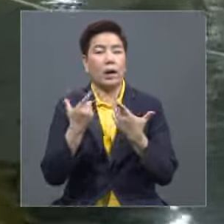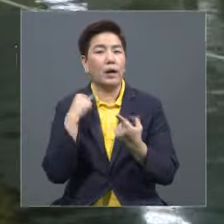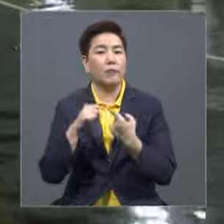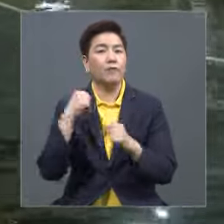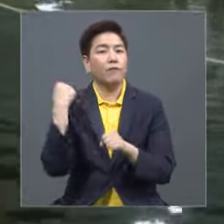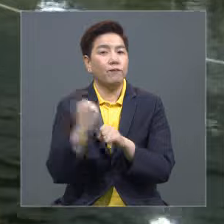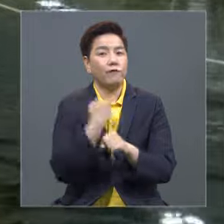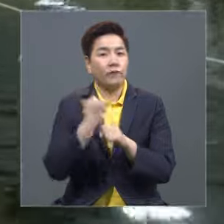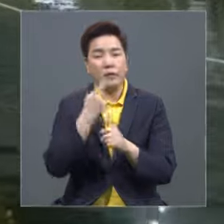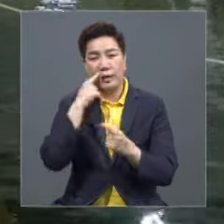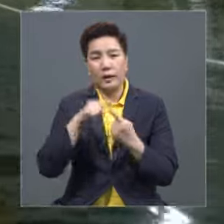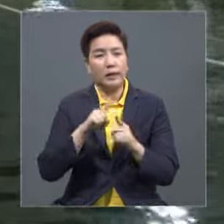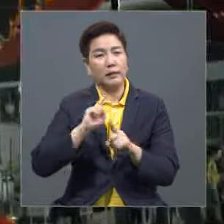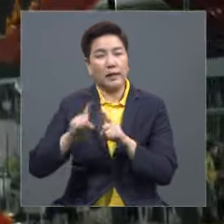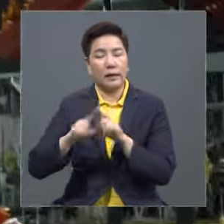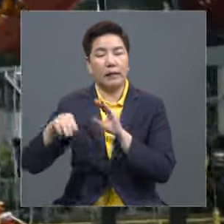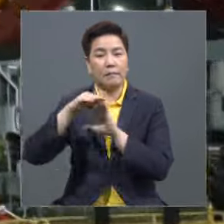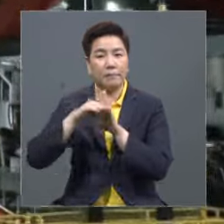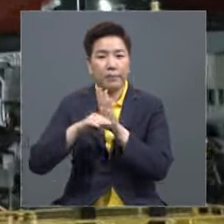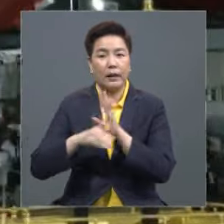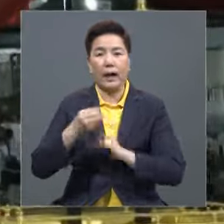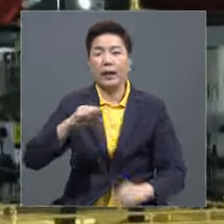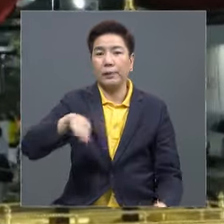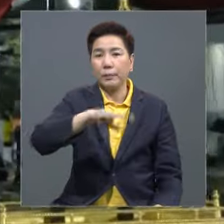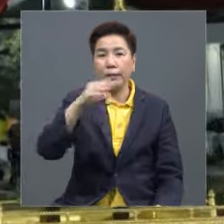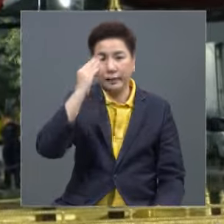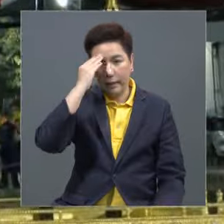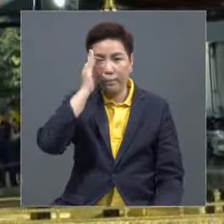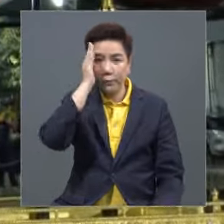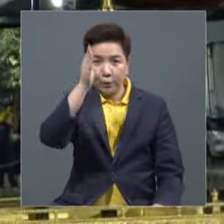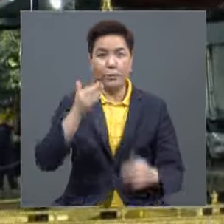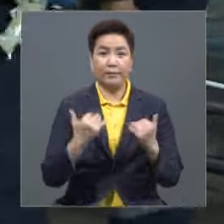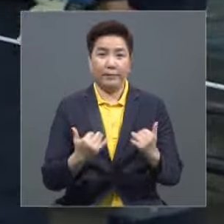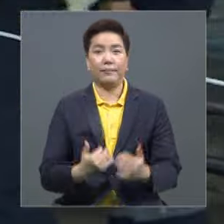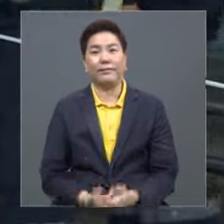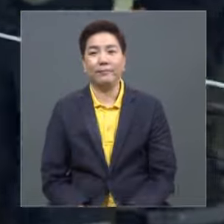การฝึกซ้อมโดยกำหนดการต่างๆจะแจ้งให้ทราบในโอกาสต่อ